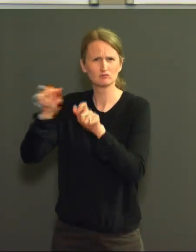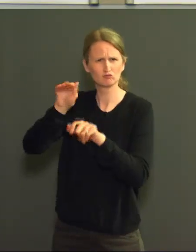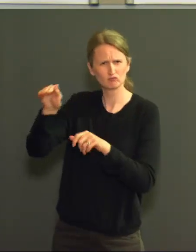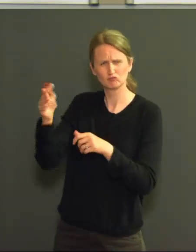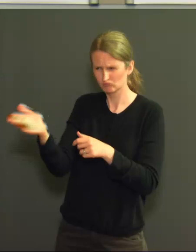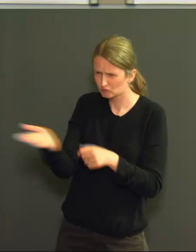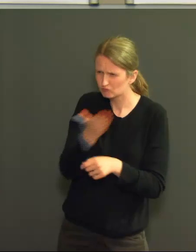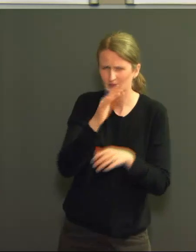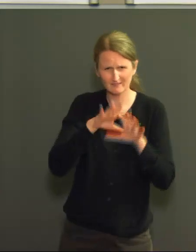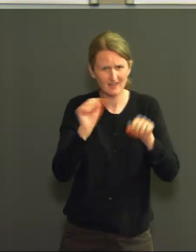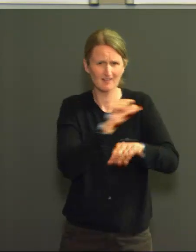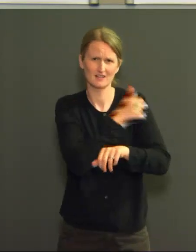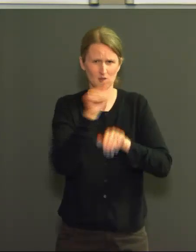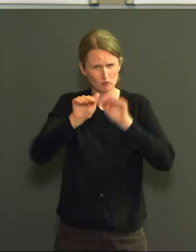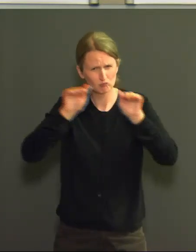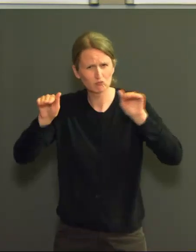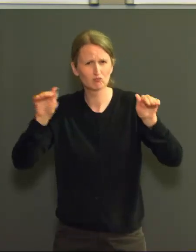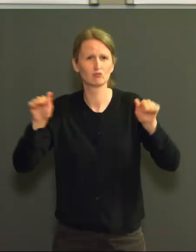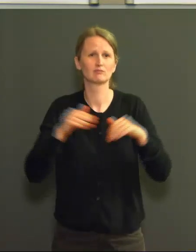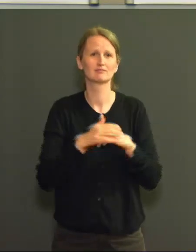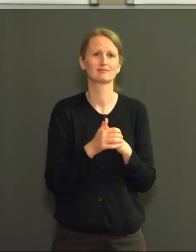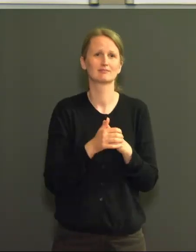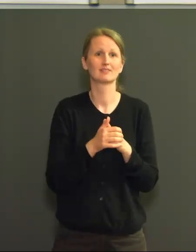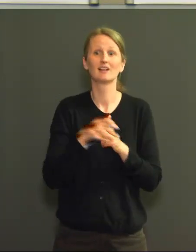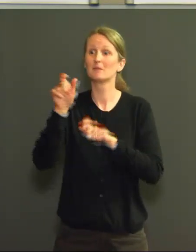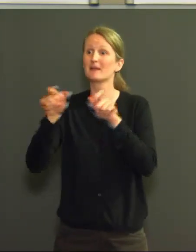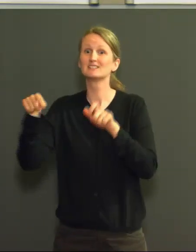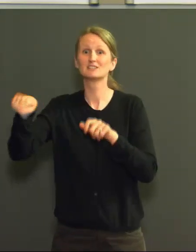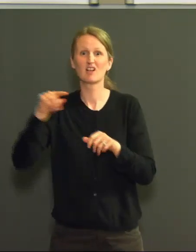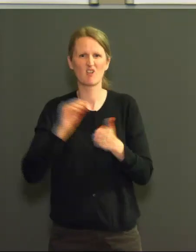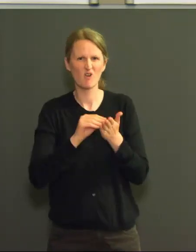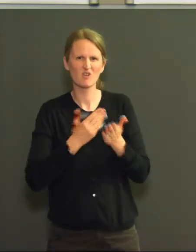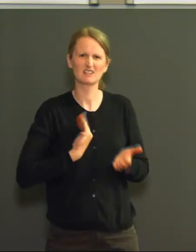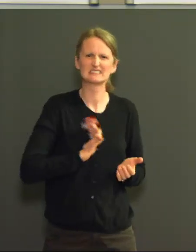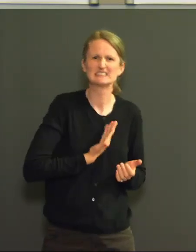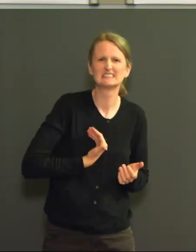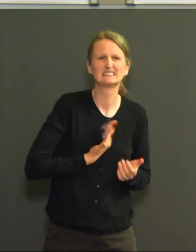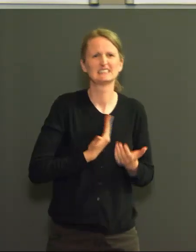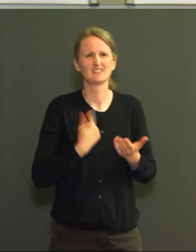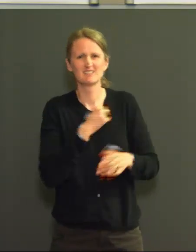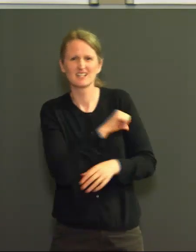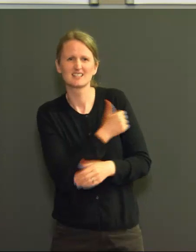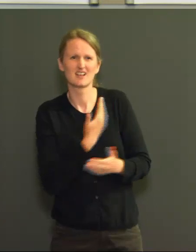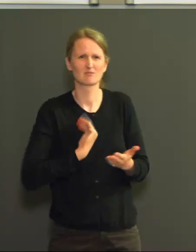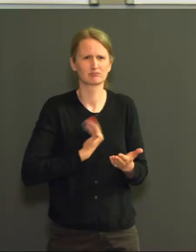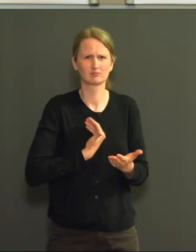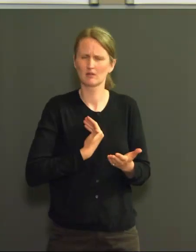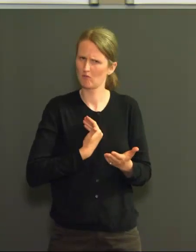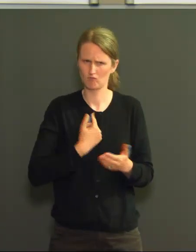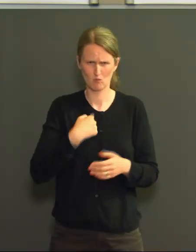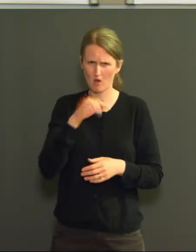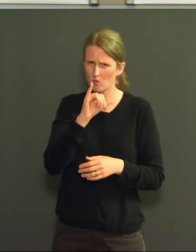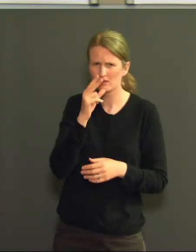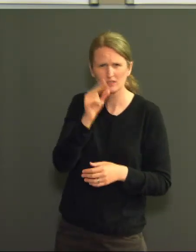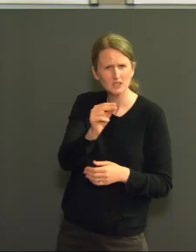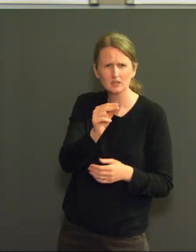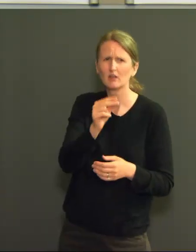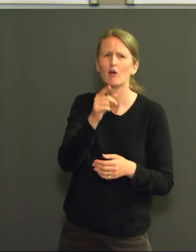ceux qui doutent encore, laissez-vous convaincre par les bons arguments fondés